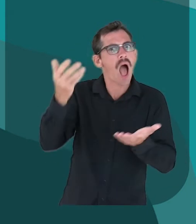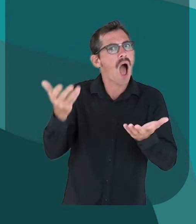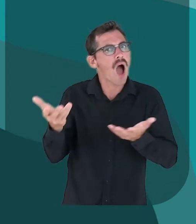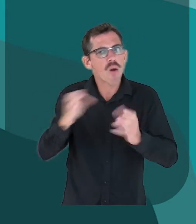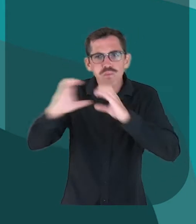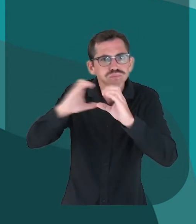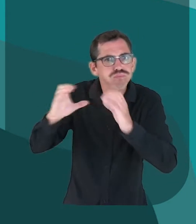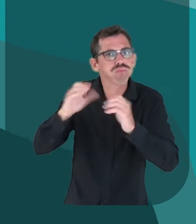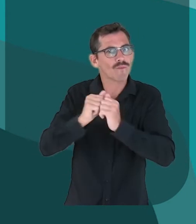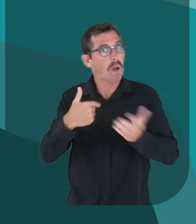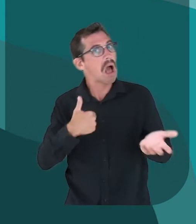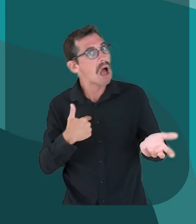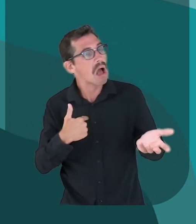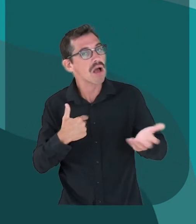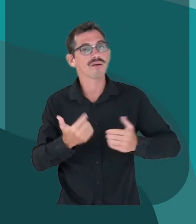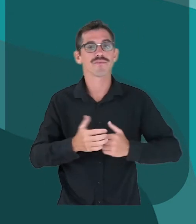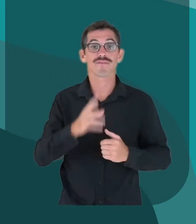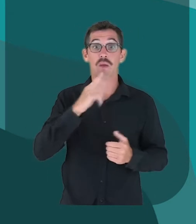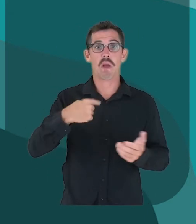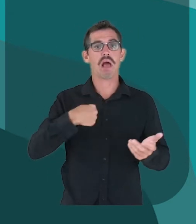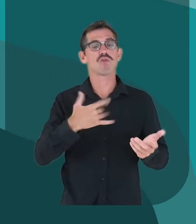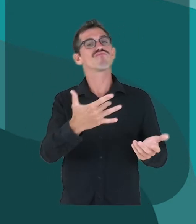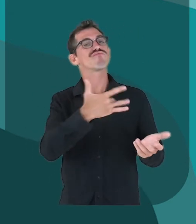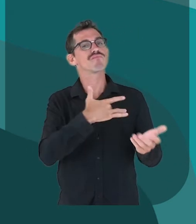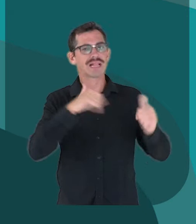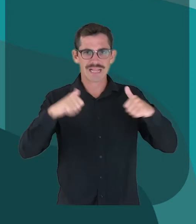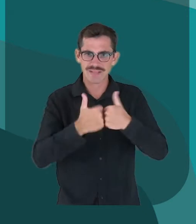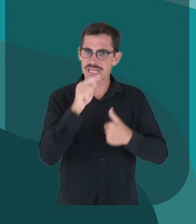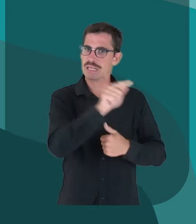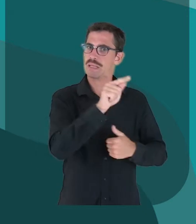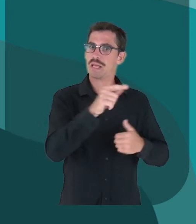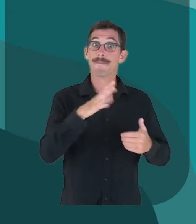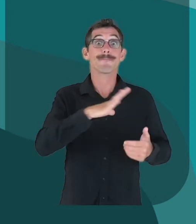sincère de réapprendre à communiquer avec moi. T'sais. Puis ça m'a vraiment